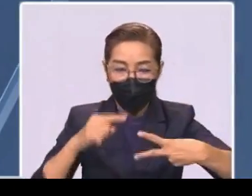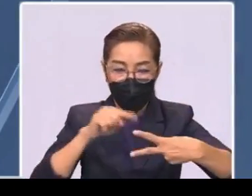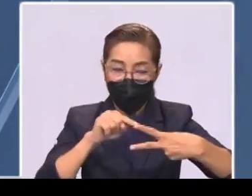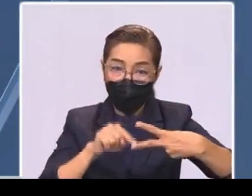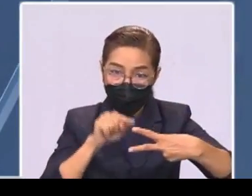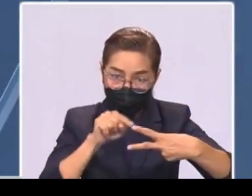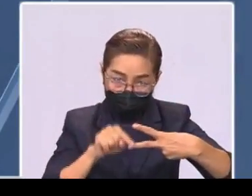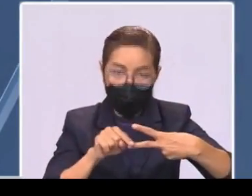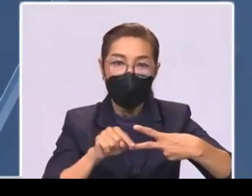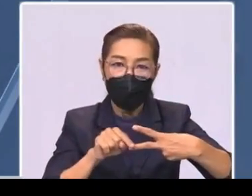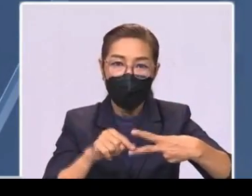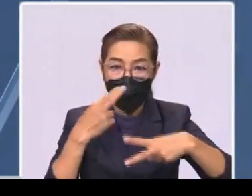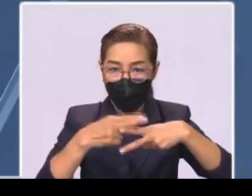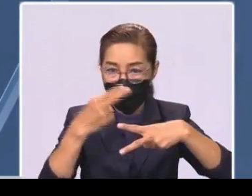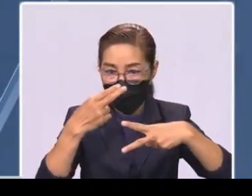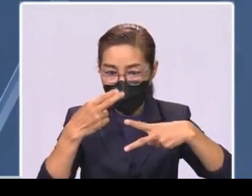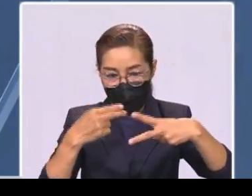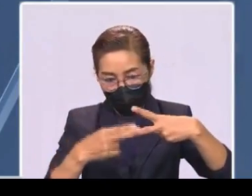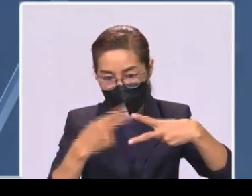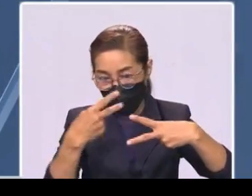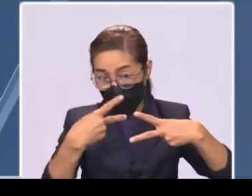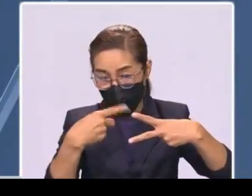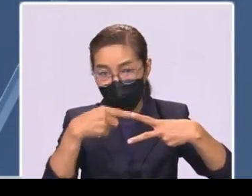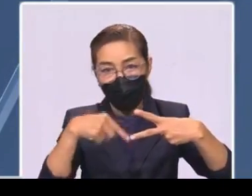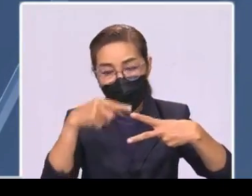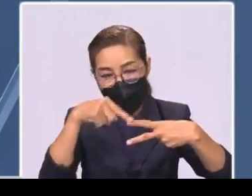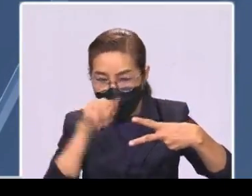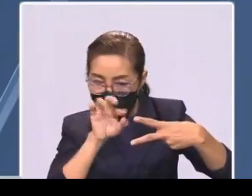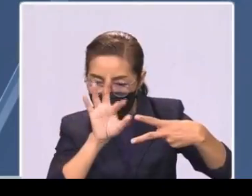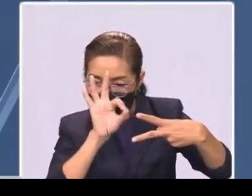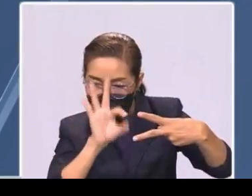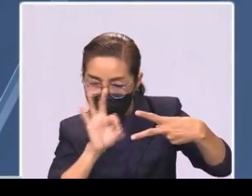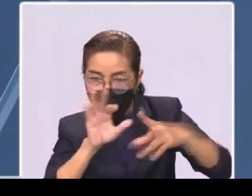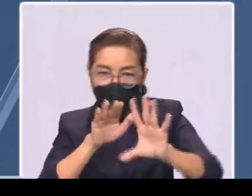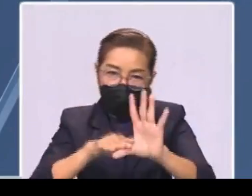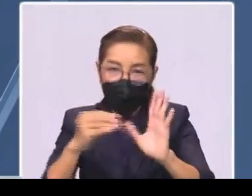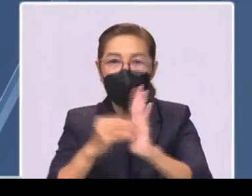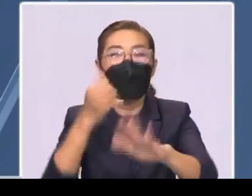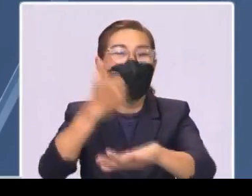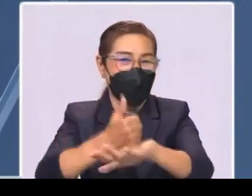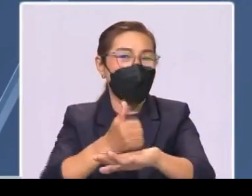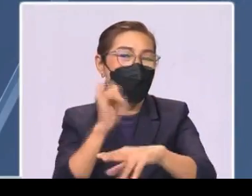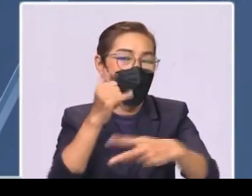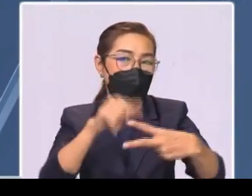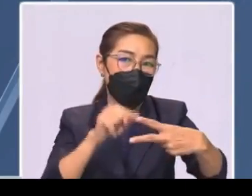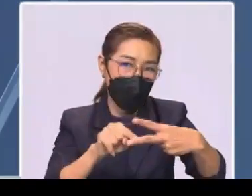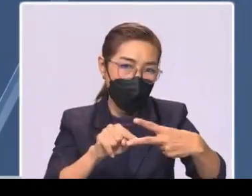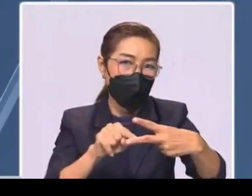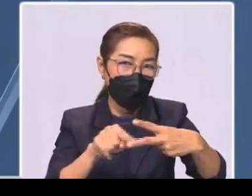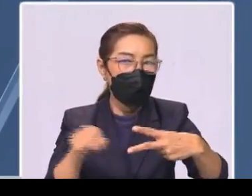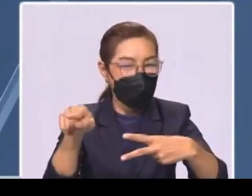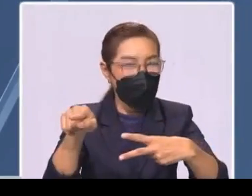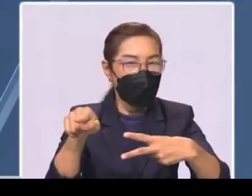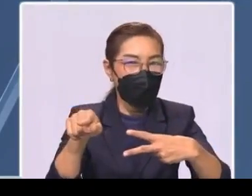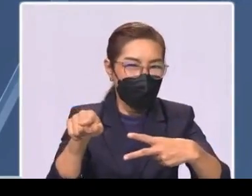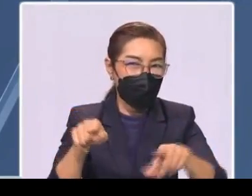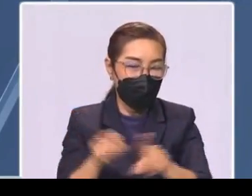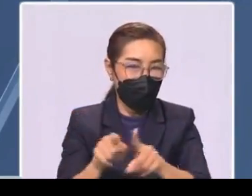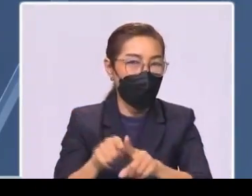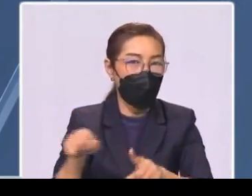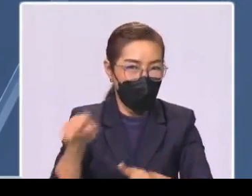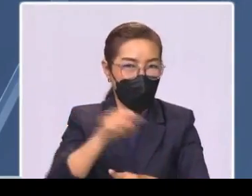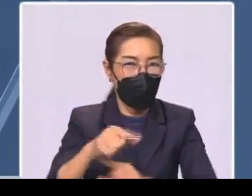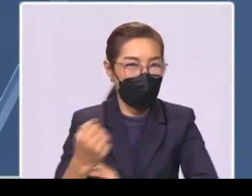ผู้ว่ากทม 2ชื่อนี้ก็จะเป็นก็จะเป็นเรียกว่าโอ้โหเป็นกระดูกอ่ะอืกระดูก